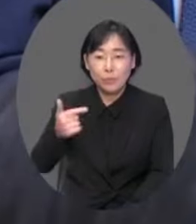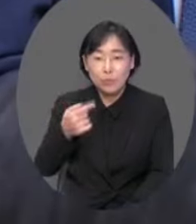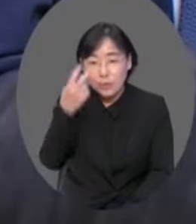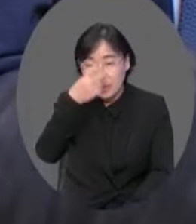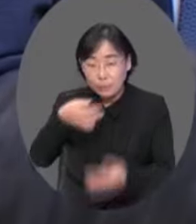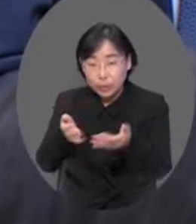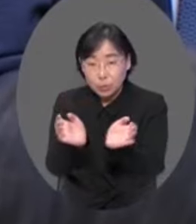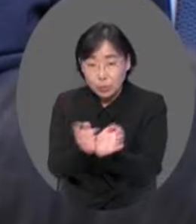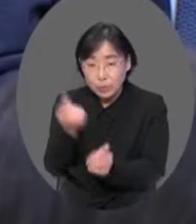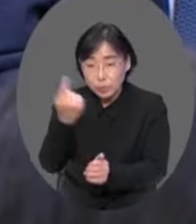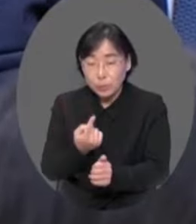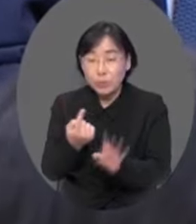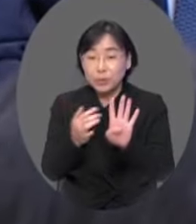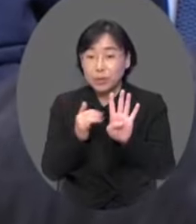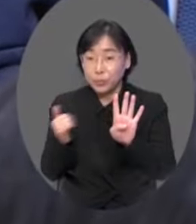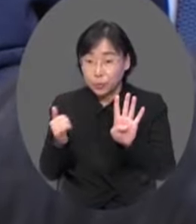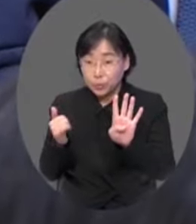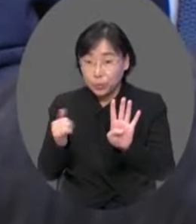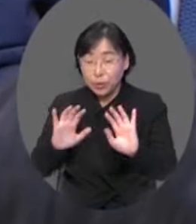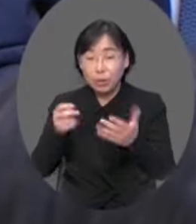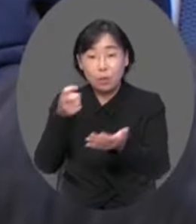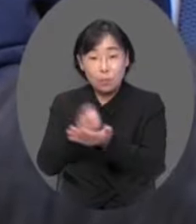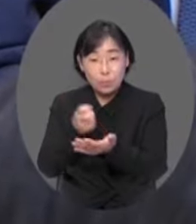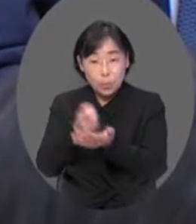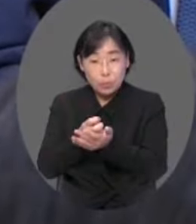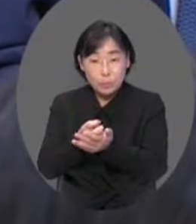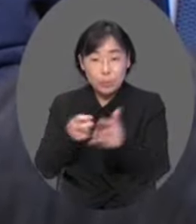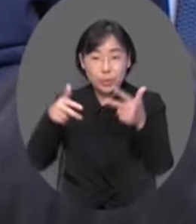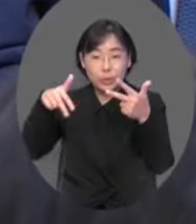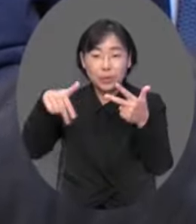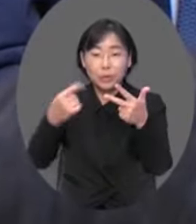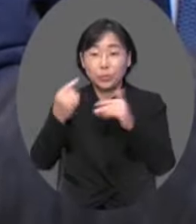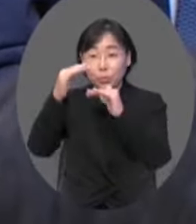헌법 7조 공무원은 누구인가 아는 분 있어요?